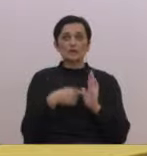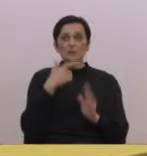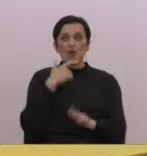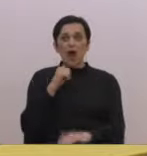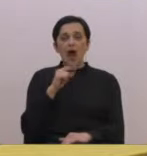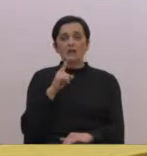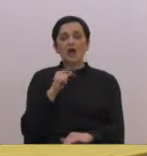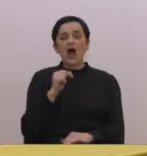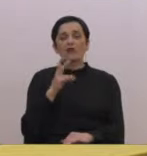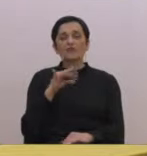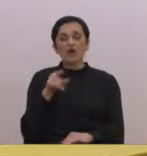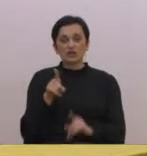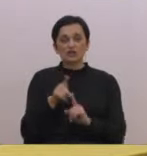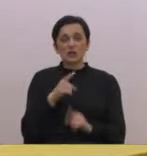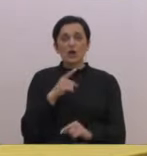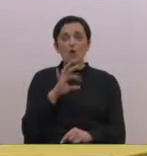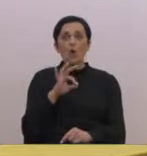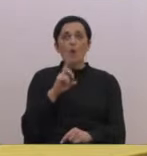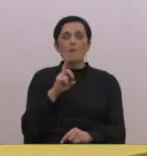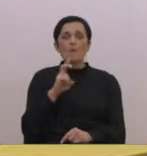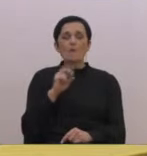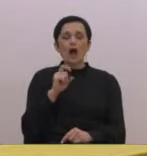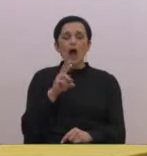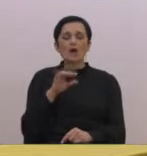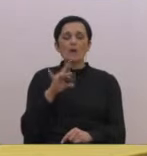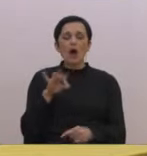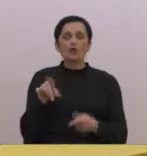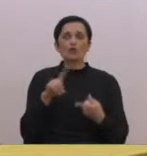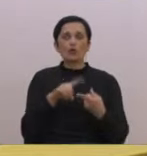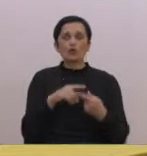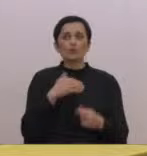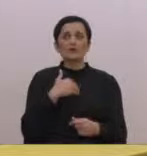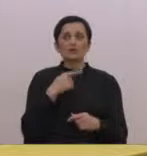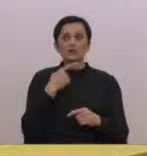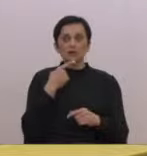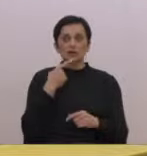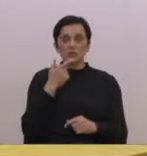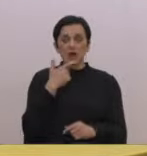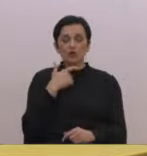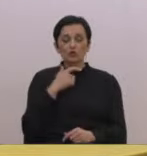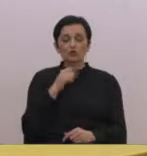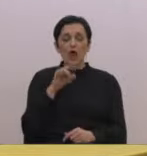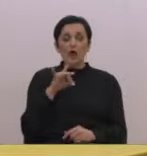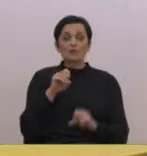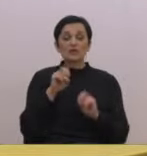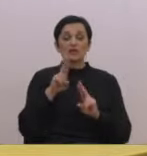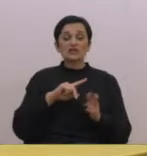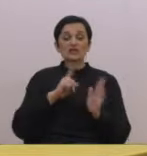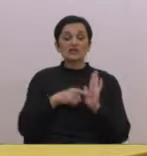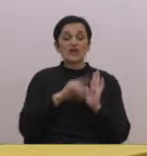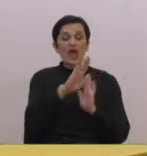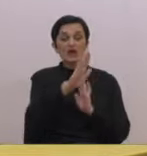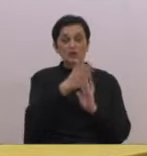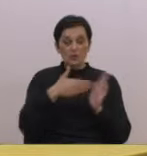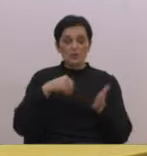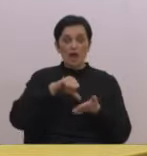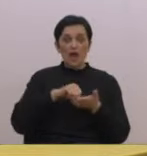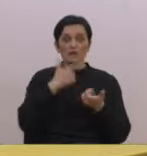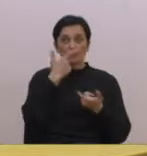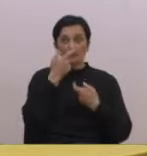არმაზ ახვლედიანის, რომელიც ესე ბახმაროს უკავშირდებოდა. Აქ მინდა გითხრათ ბატონო არმაზ, რომ ინტერპელაციის რეჟიმში ჩვენ მოგვიწევს ალბათ უფრო